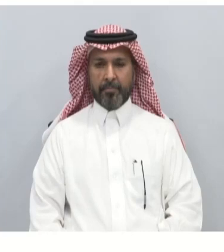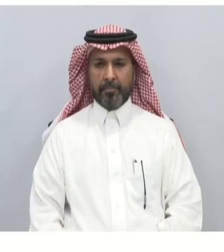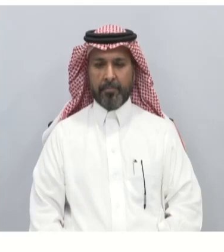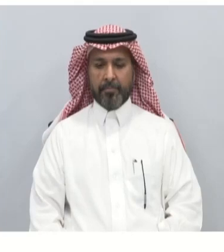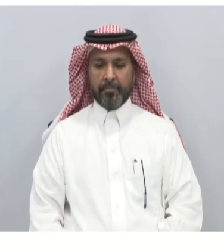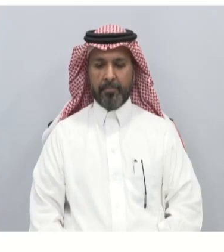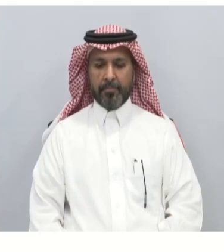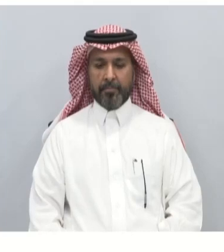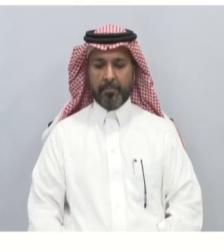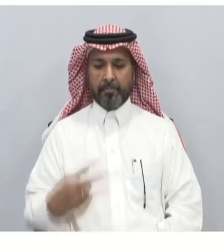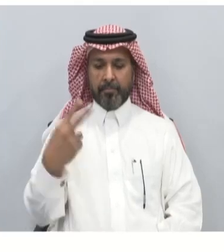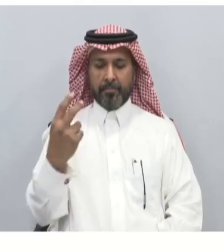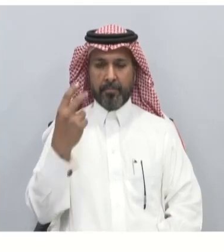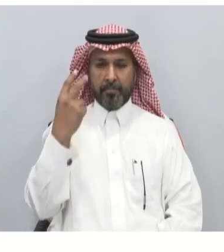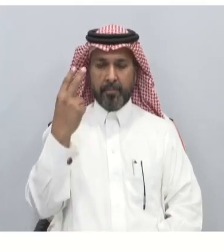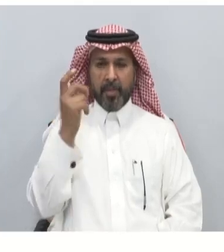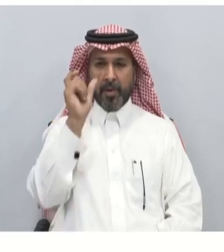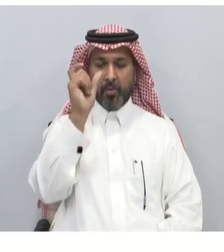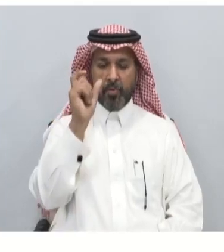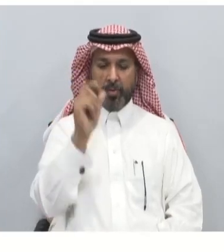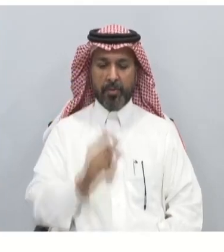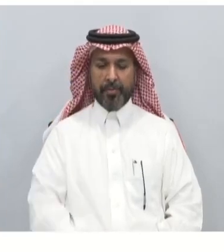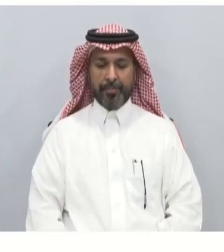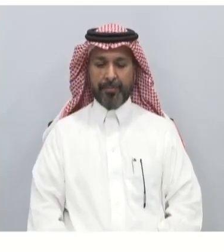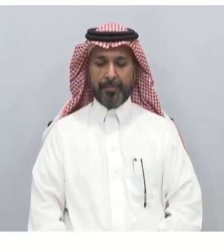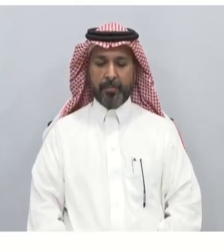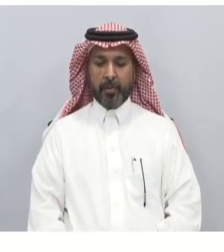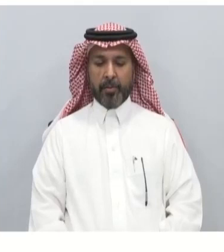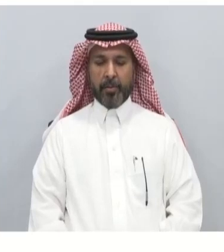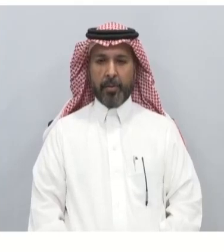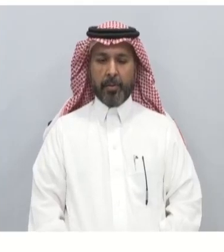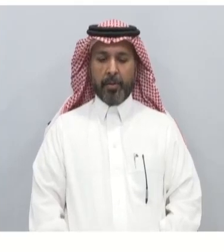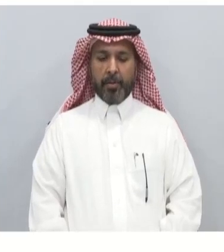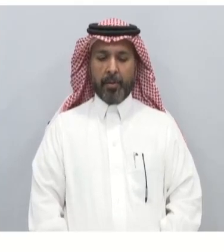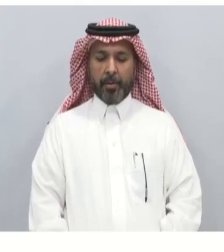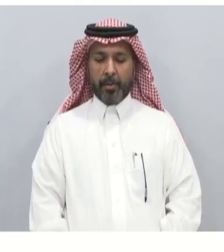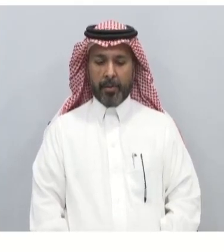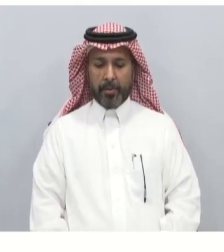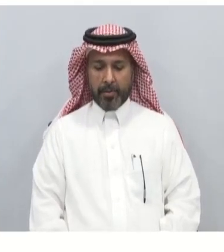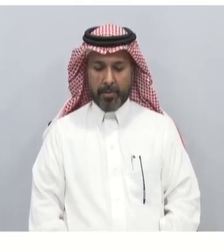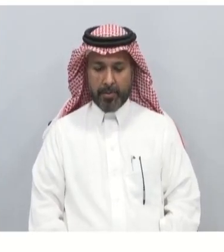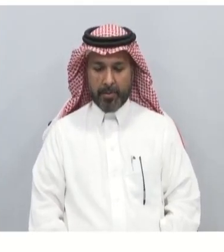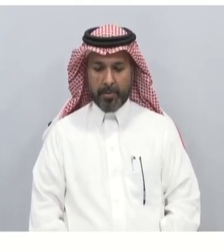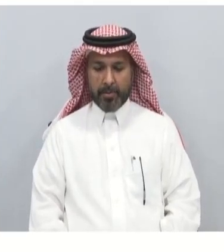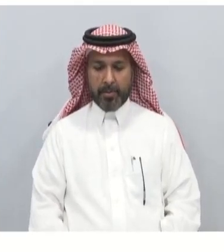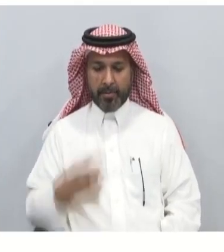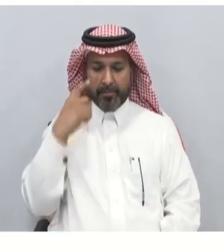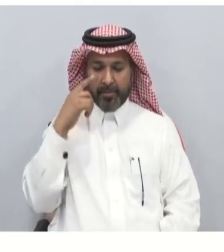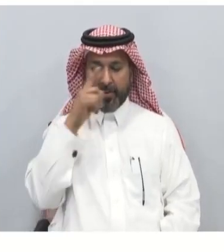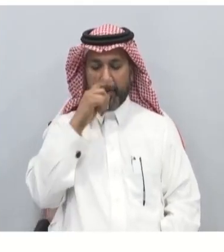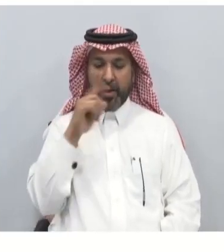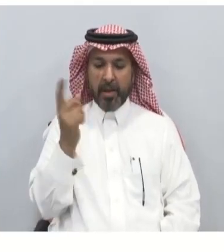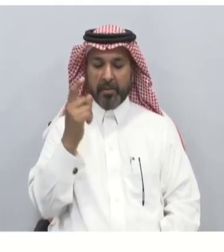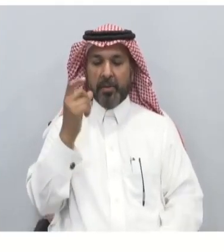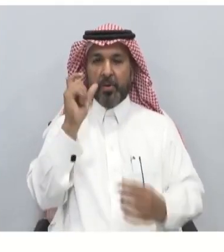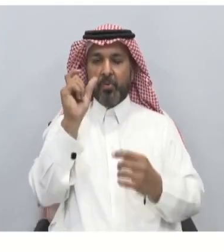لهذه المتتابعة نفس الشيء، راح نسرد العناصر. عندما نون تساوي 1 2 أس 1 2، عندما نون تساوي 2 2 أس 2 4،